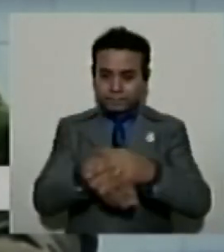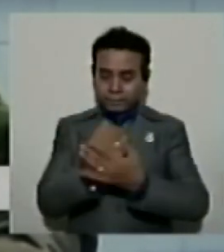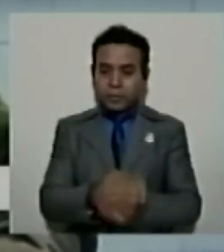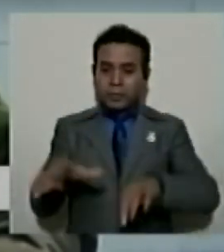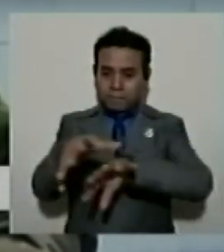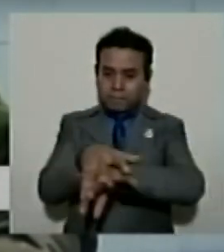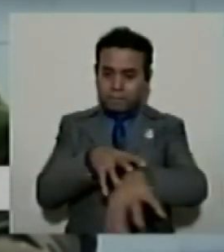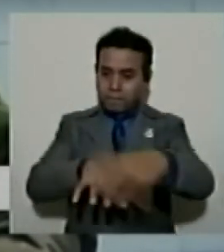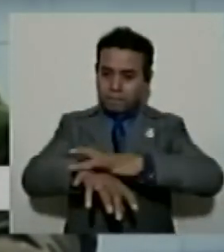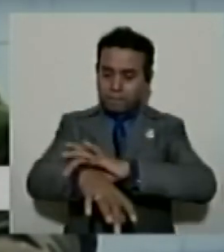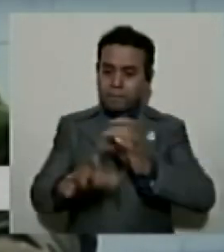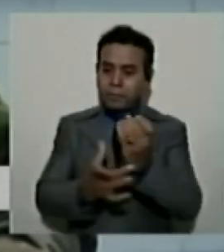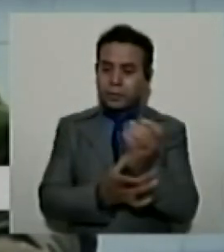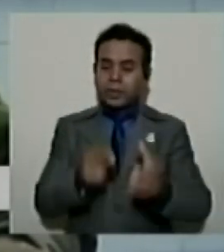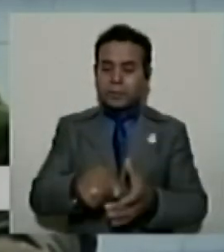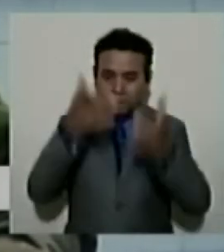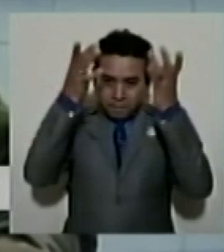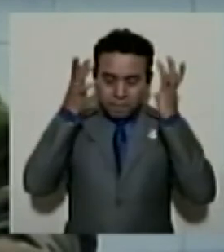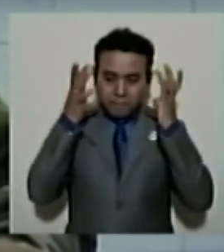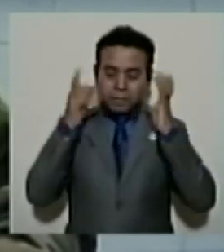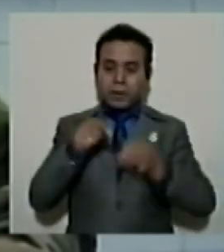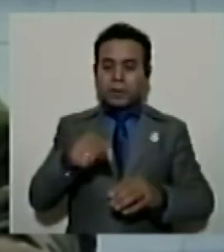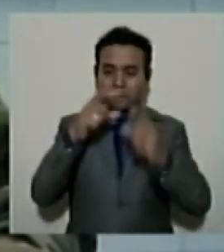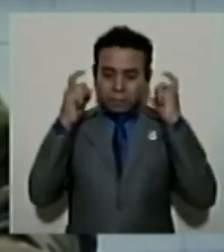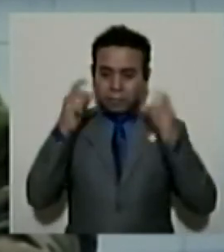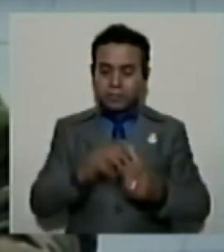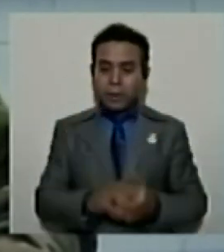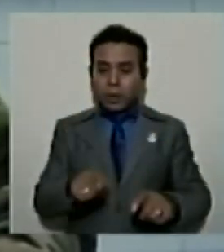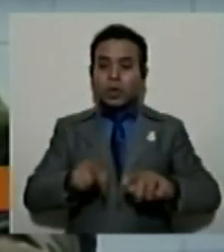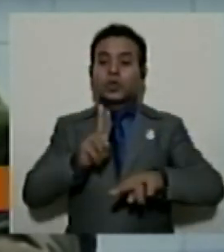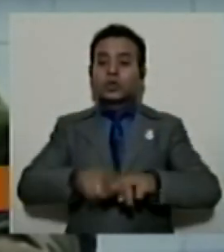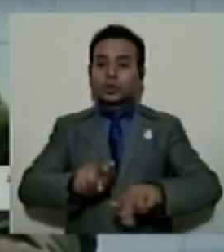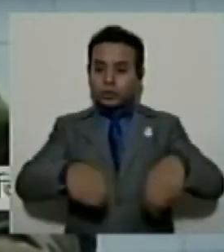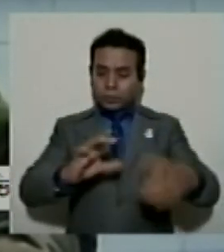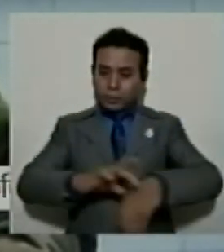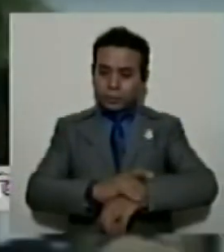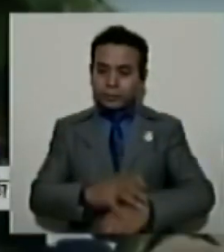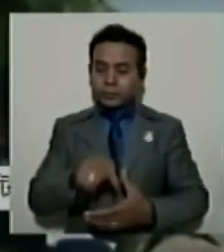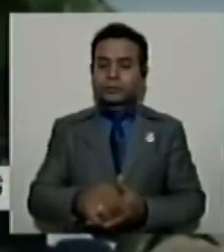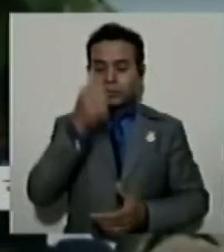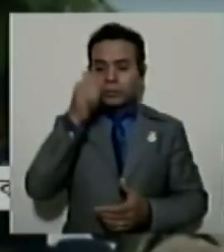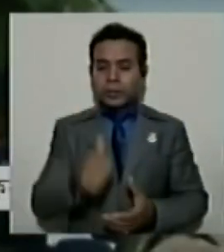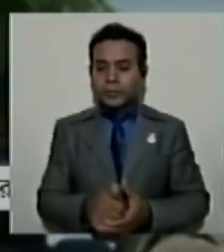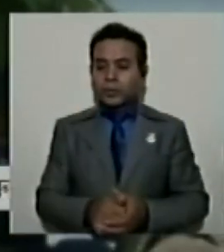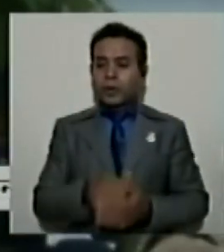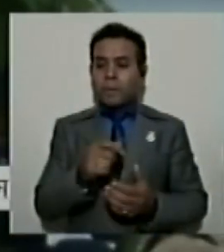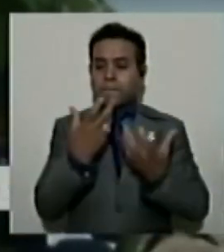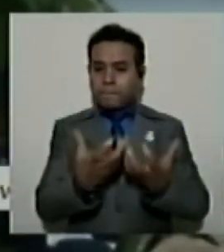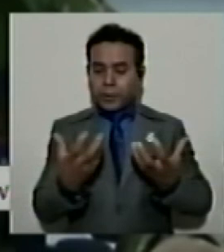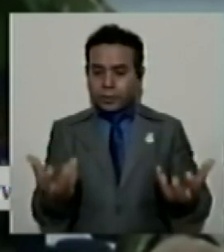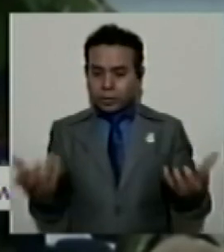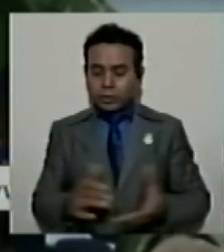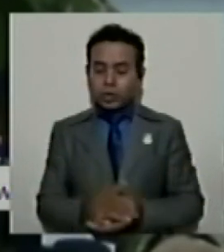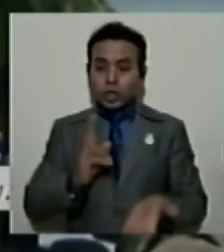বায়োহাজার্ড ব্যাগ এবং অন্যান্য জরুরি যন্ত্রপাতি সমূহ। এইভাবে আমরা